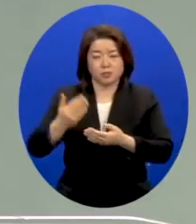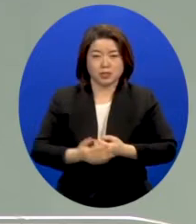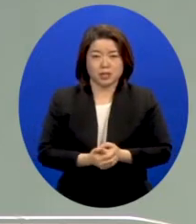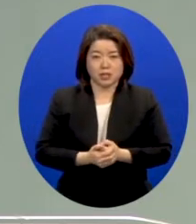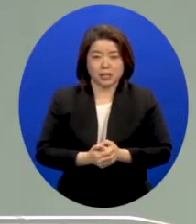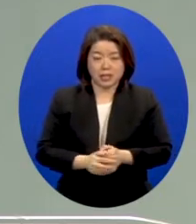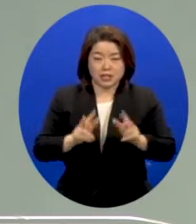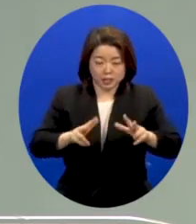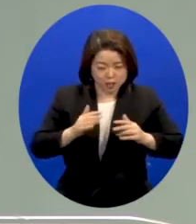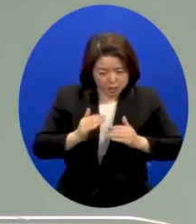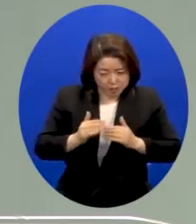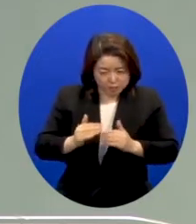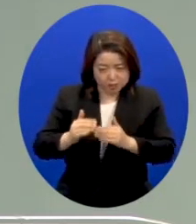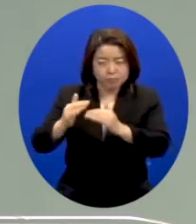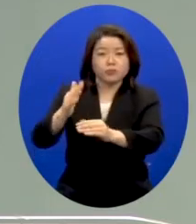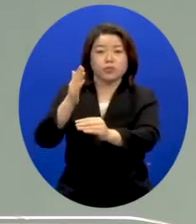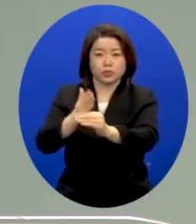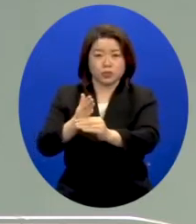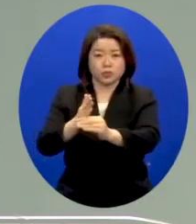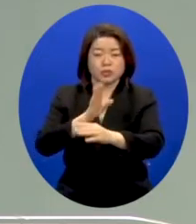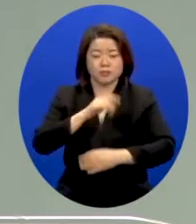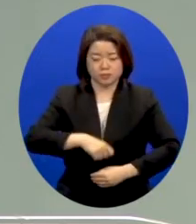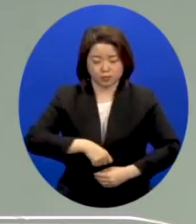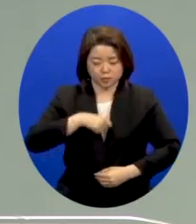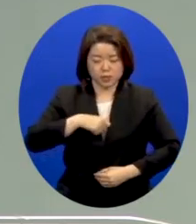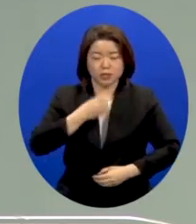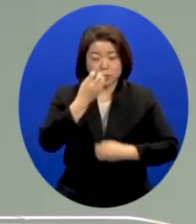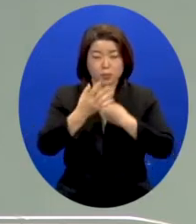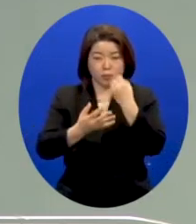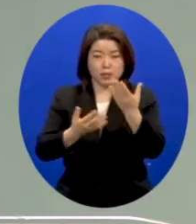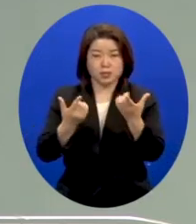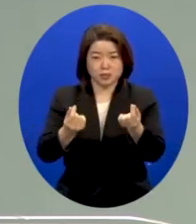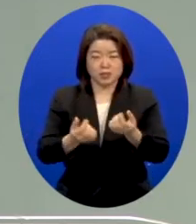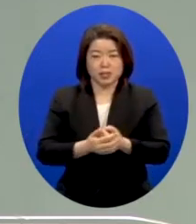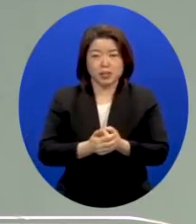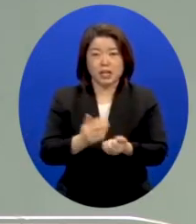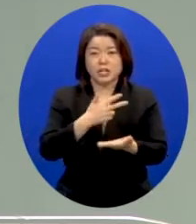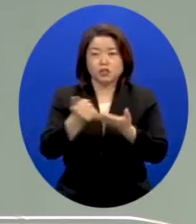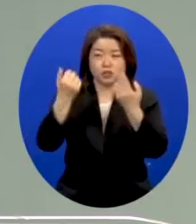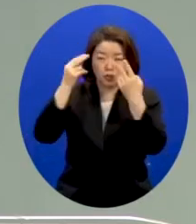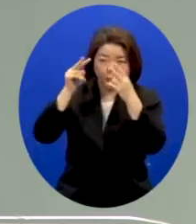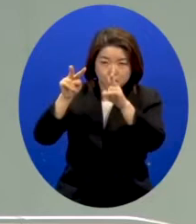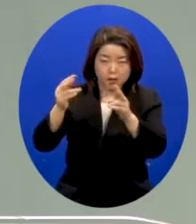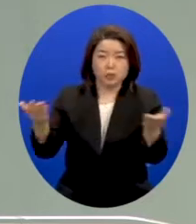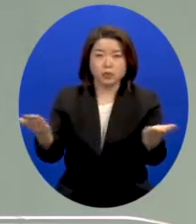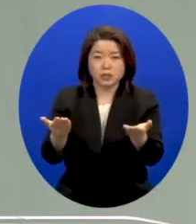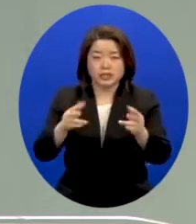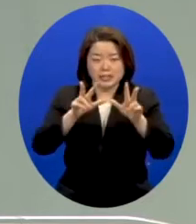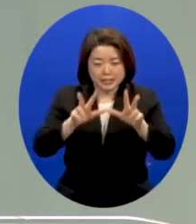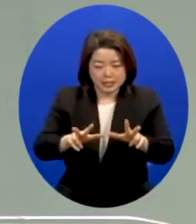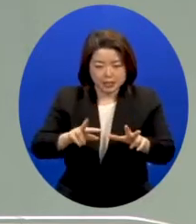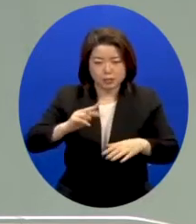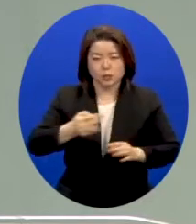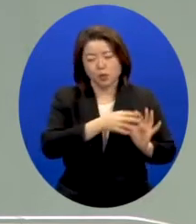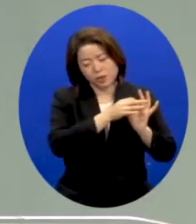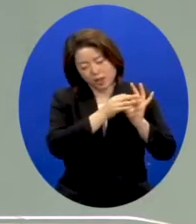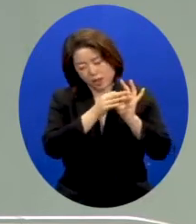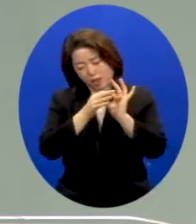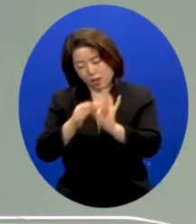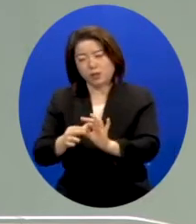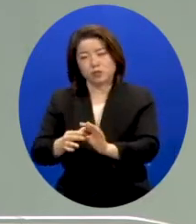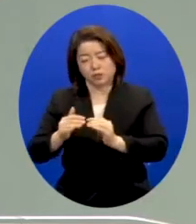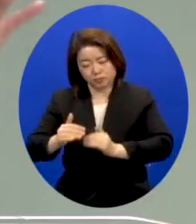진행 중에 있는 과정이기 솔직한 고백 임 주님을 바라보는 일을 우리는 지금도 끊임없이 도에 갖고